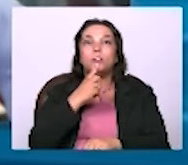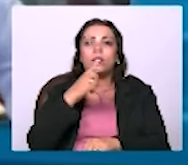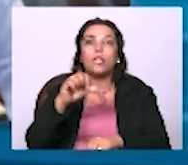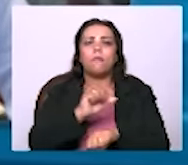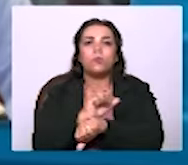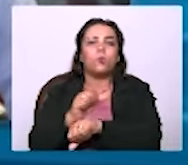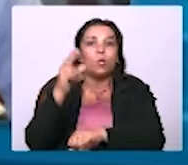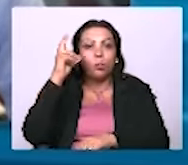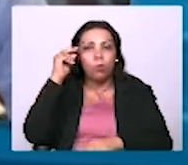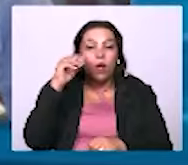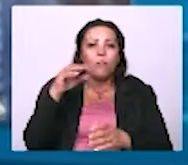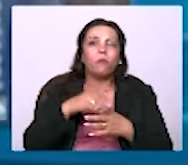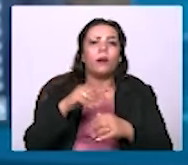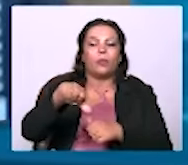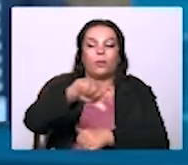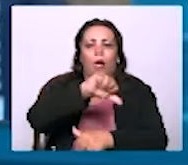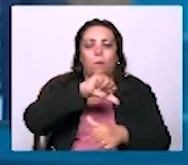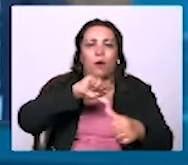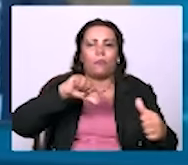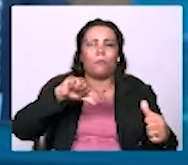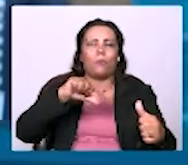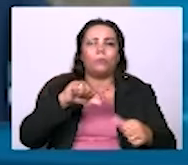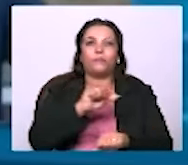الاسرائيليه في تبادل